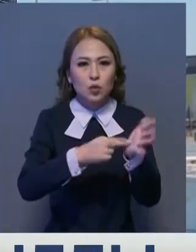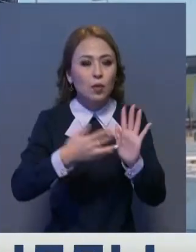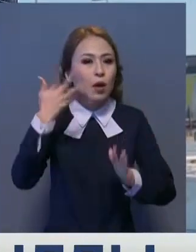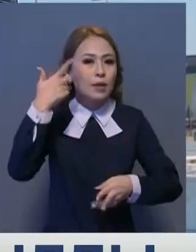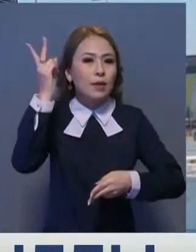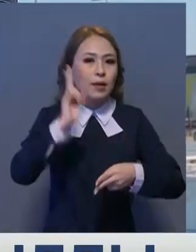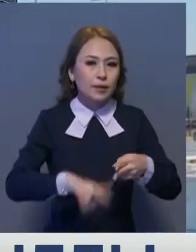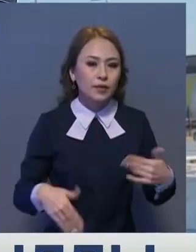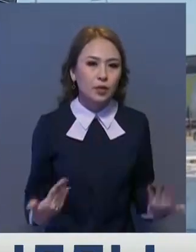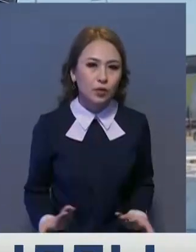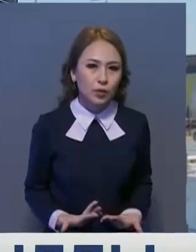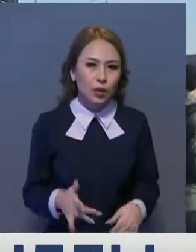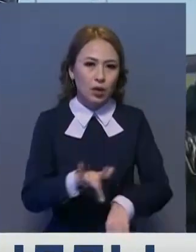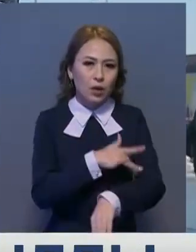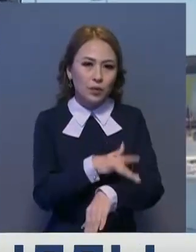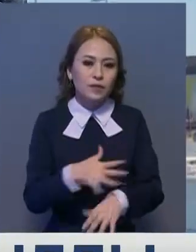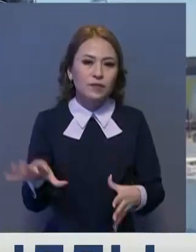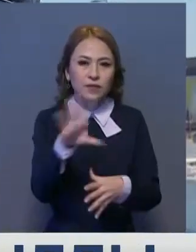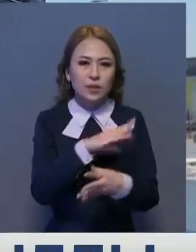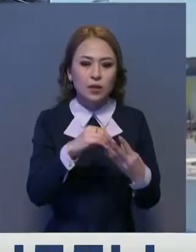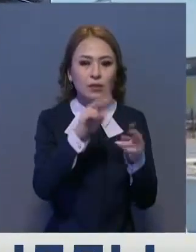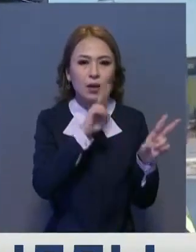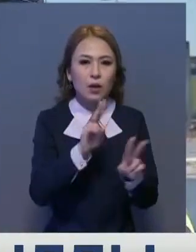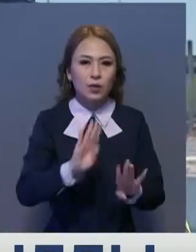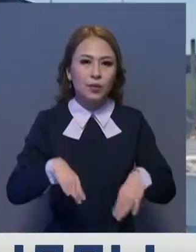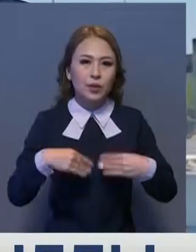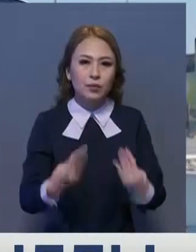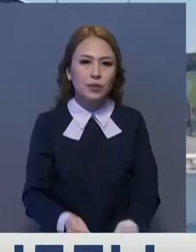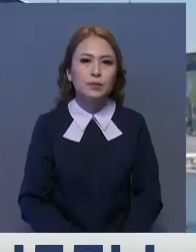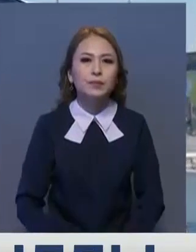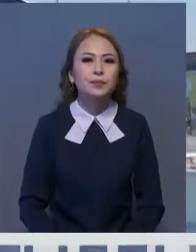аяқталғаннан кейін тұрғын үй коммуналдық шаруашылығы бөлімінің қарауына береміз.